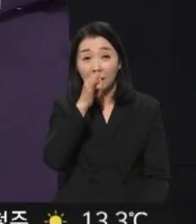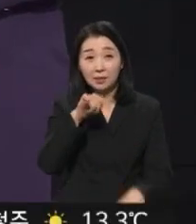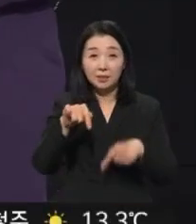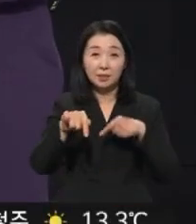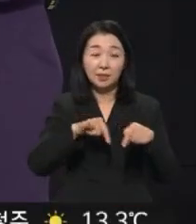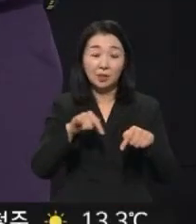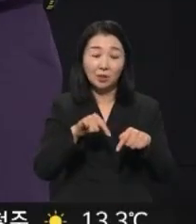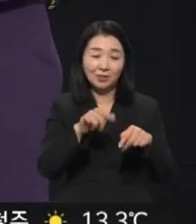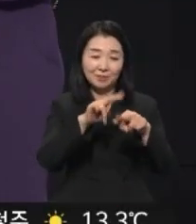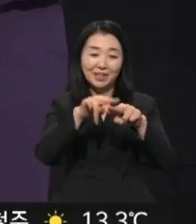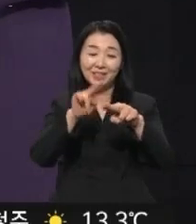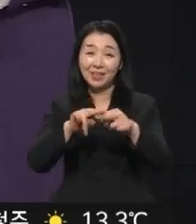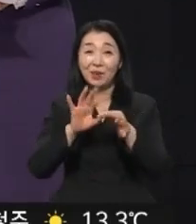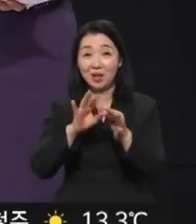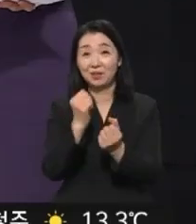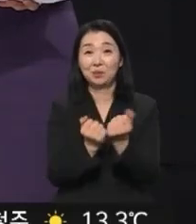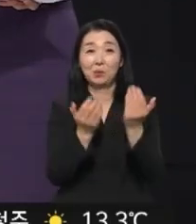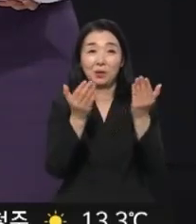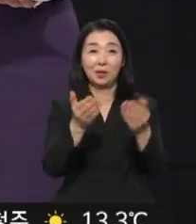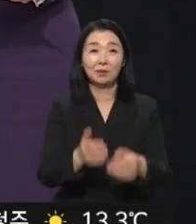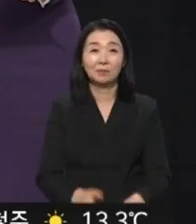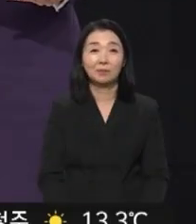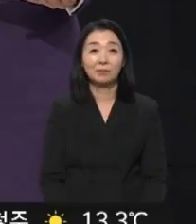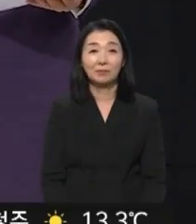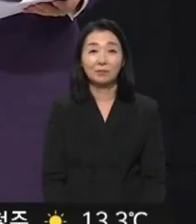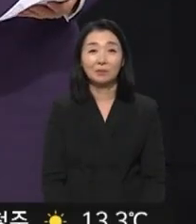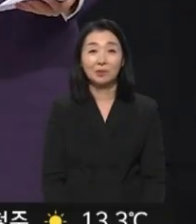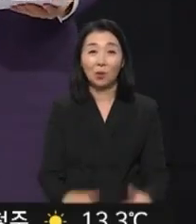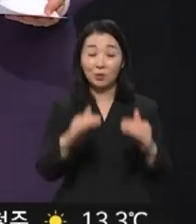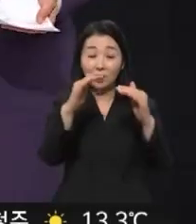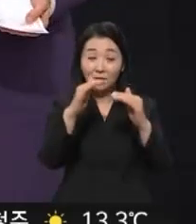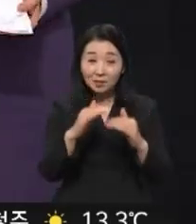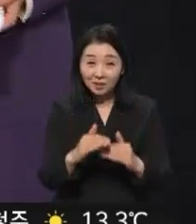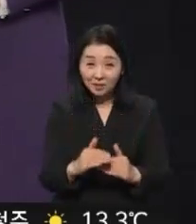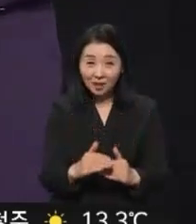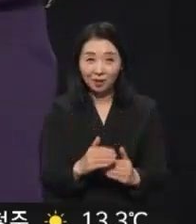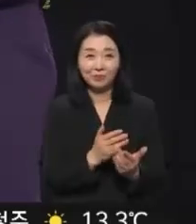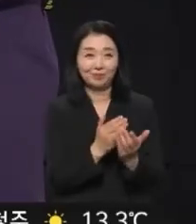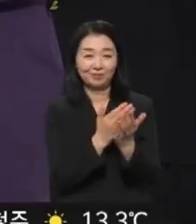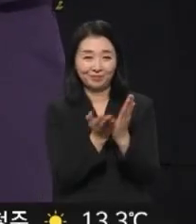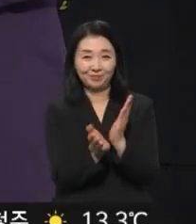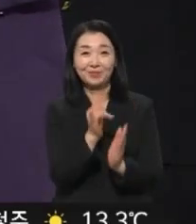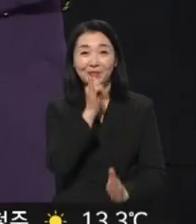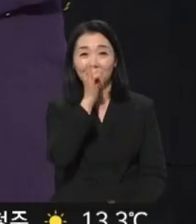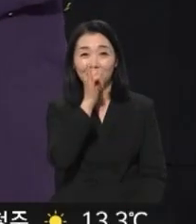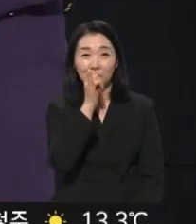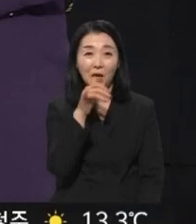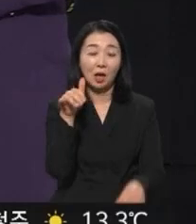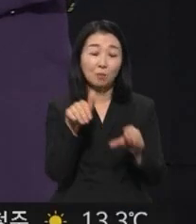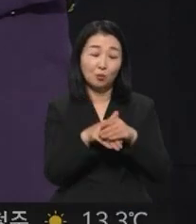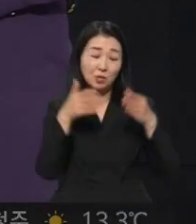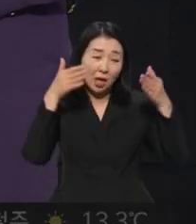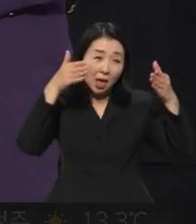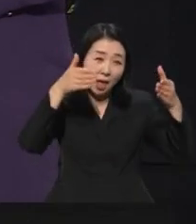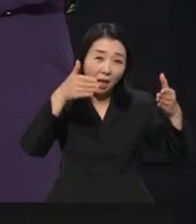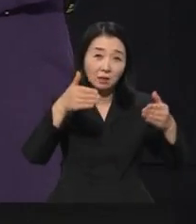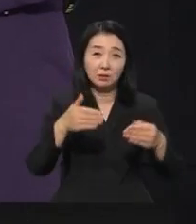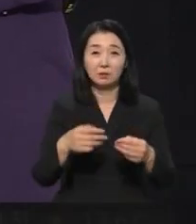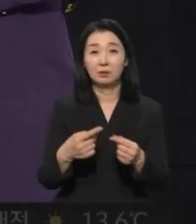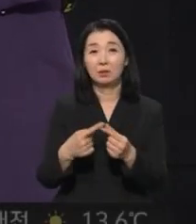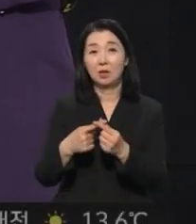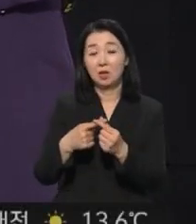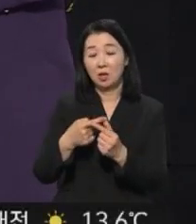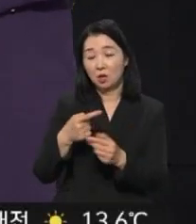정치인 해시태그로 정리해서 소개해드리려고 하는데요. 오늘 준비한 소식들, 네, 문재인 향할까, 친윤